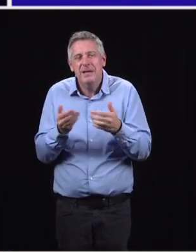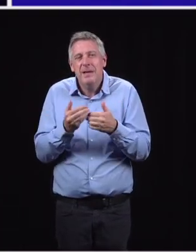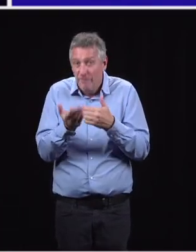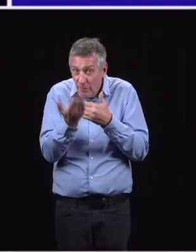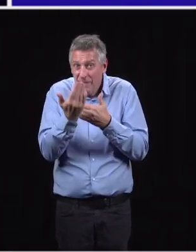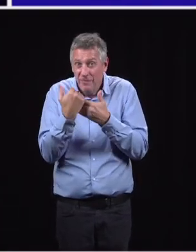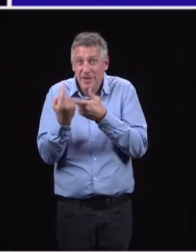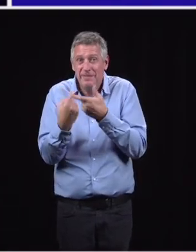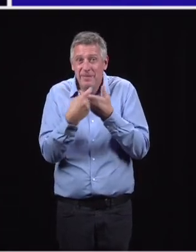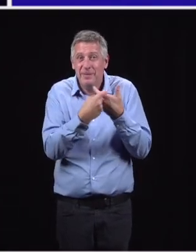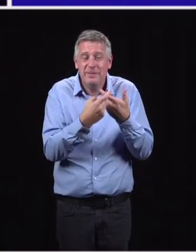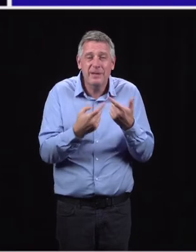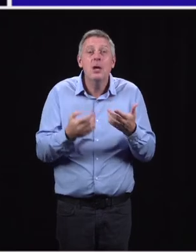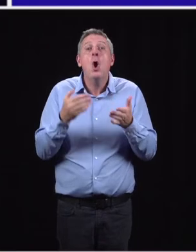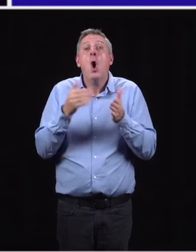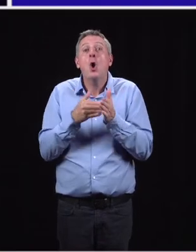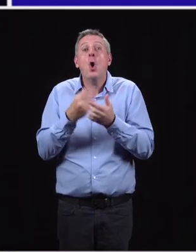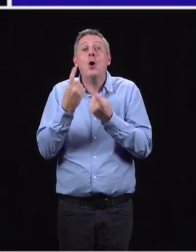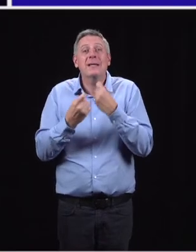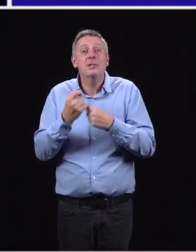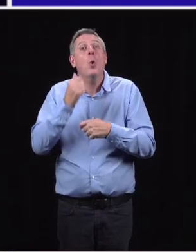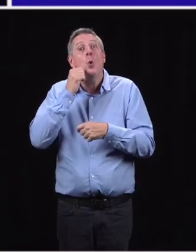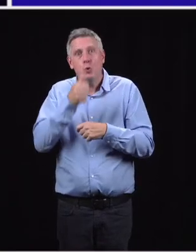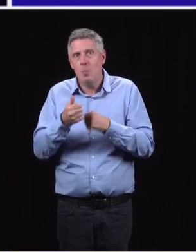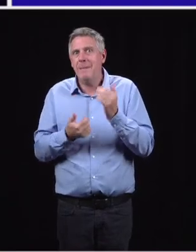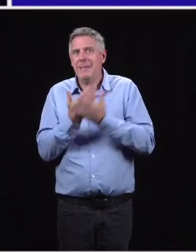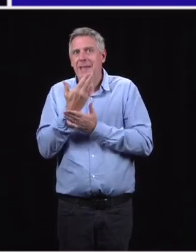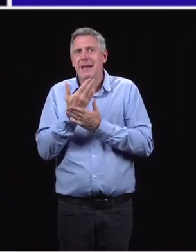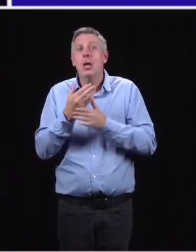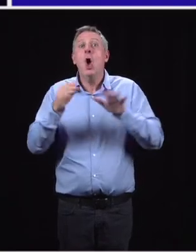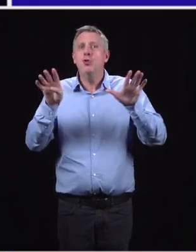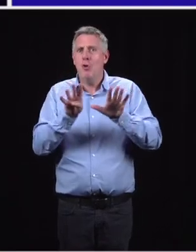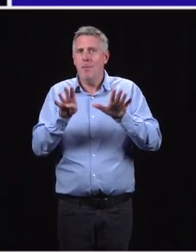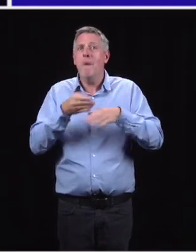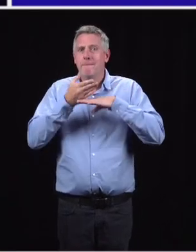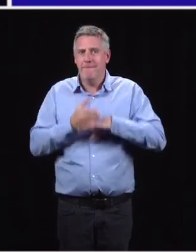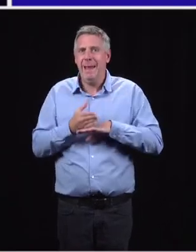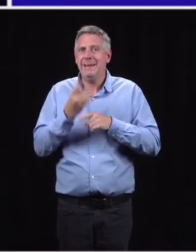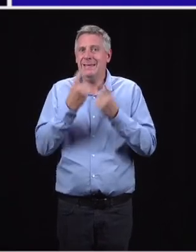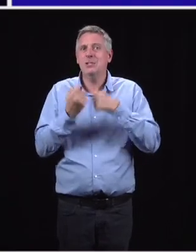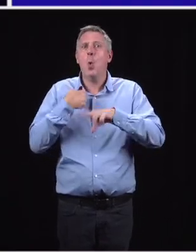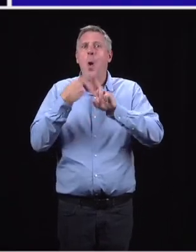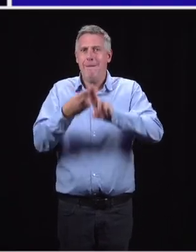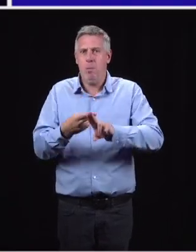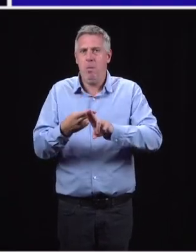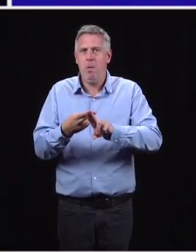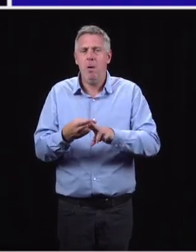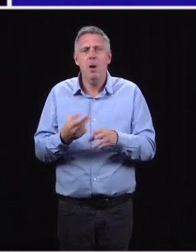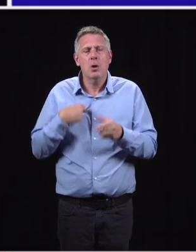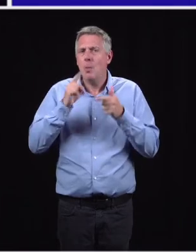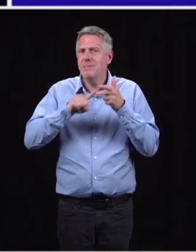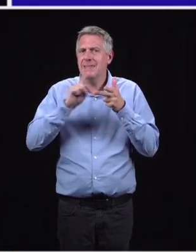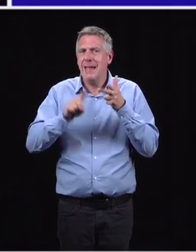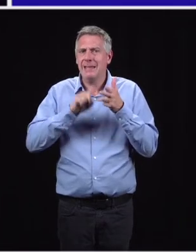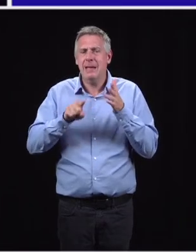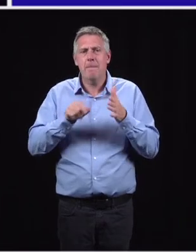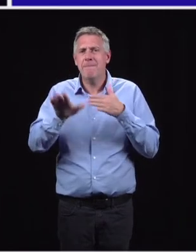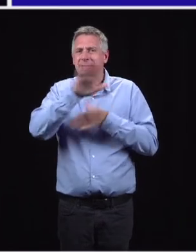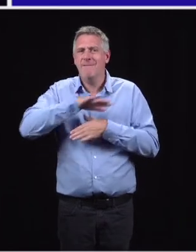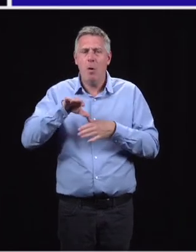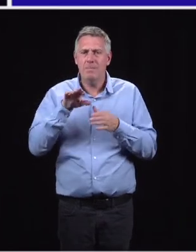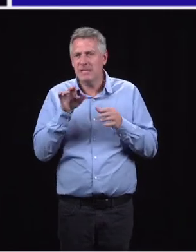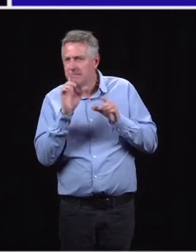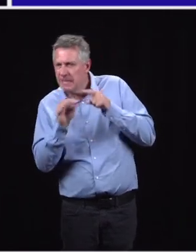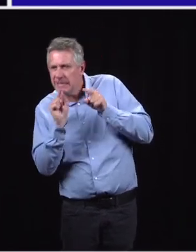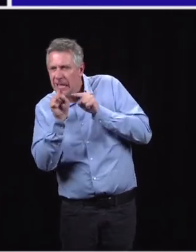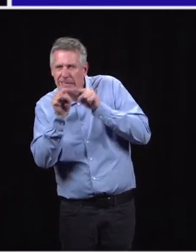avez encore des questions on y répond demain matin c'est vraiment le rendez-vous qu'on vous donne demain matin à 9h pour vraiment vous présenter en détail la plateforme le